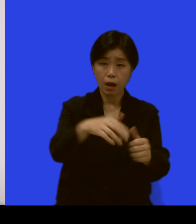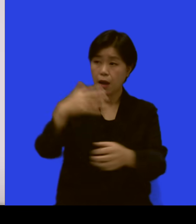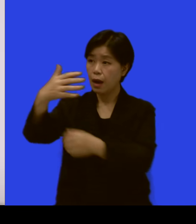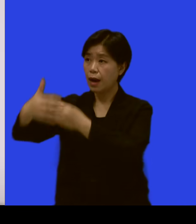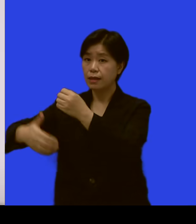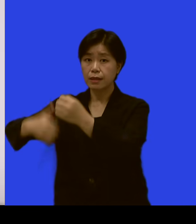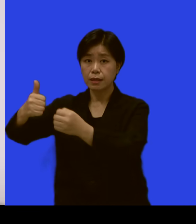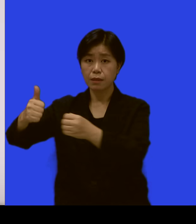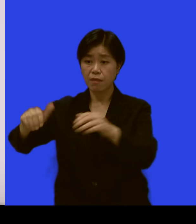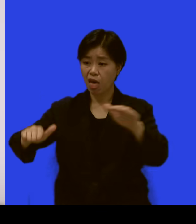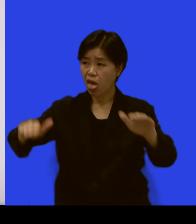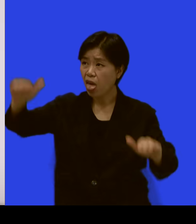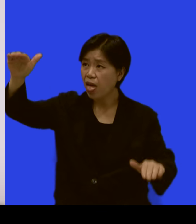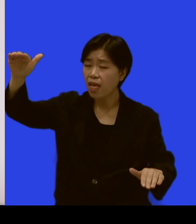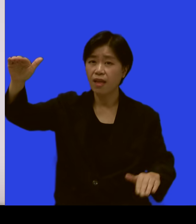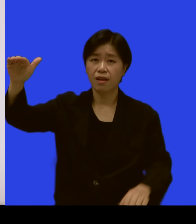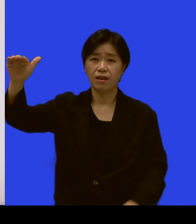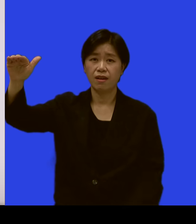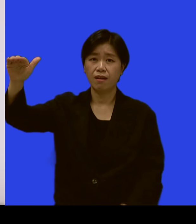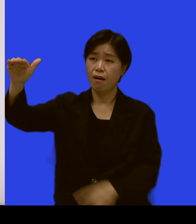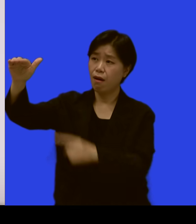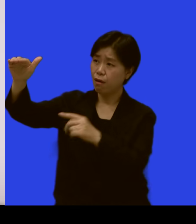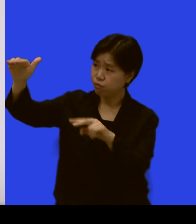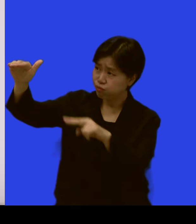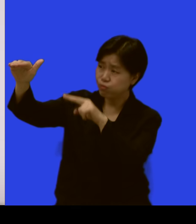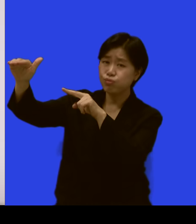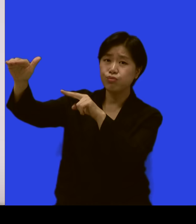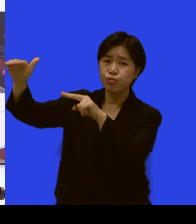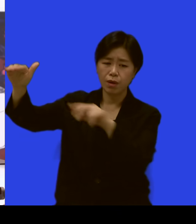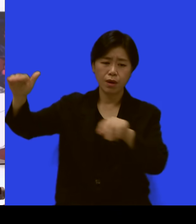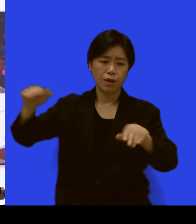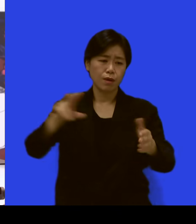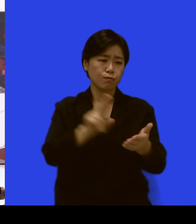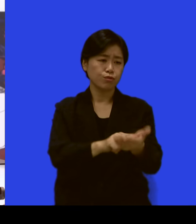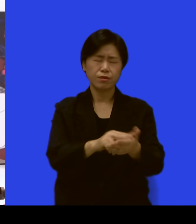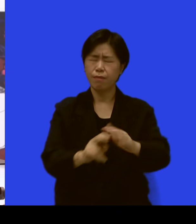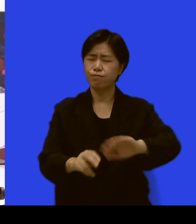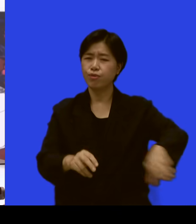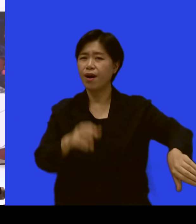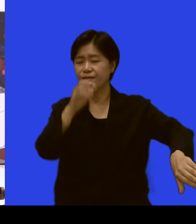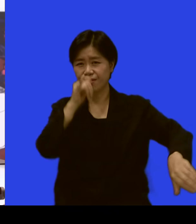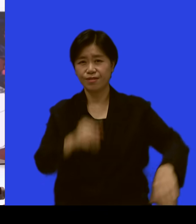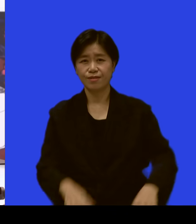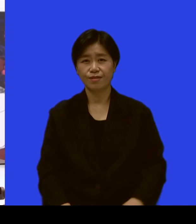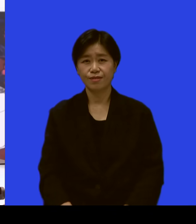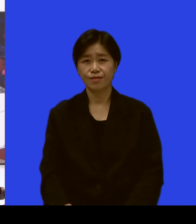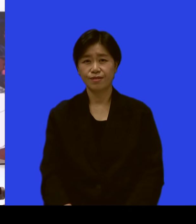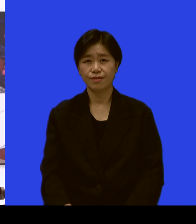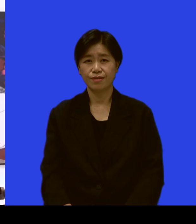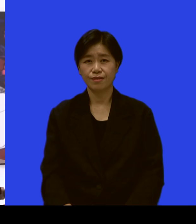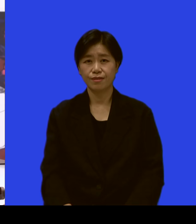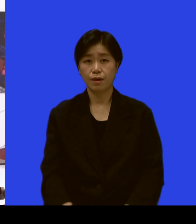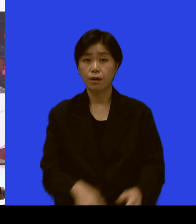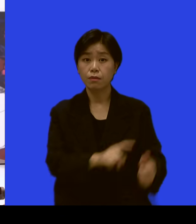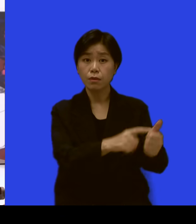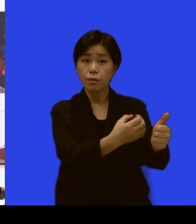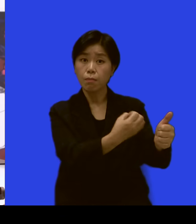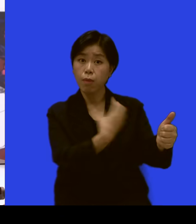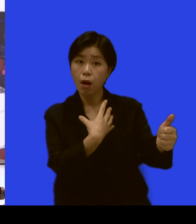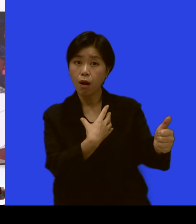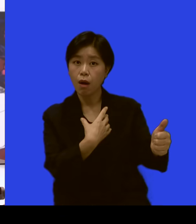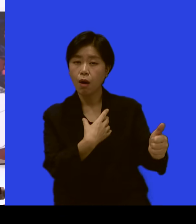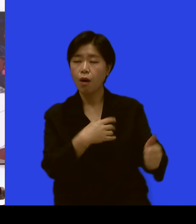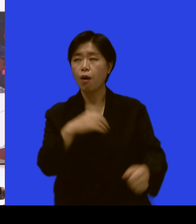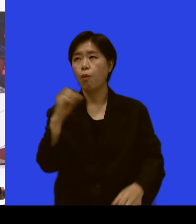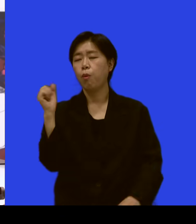어떤 상황이 와도 의연하게 대처하고 실행할 수 있대요. 저는 그 얘기가 지금도 저의 삶에 좀